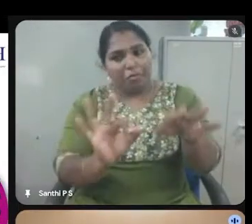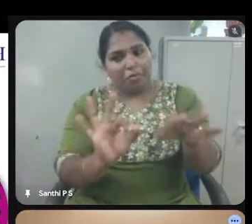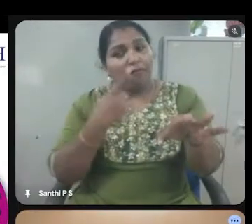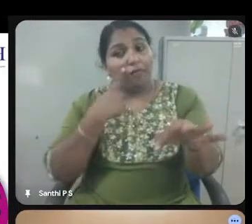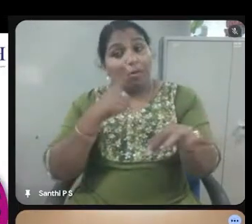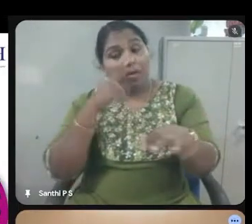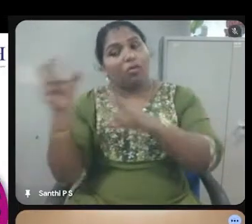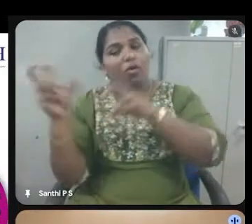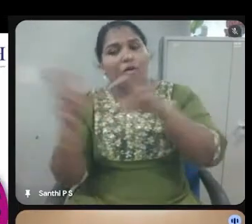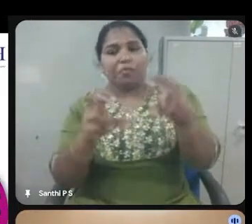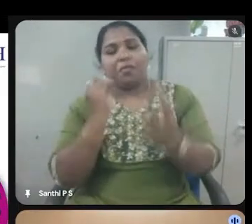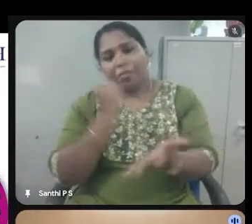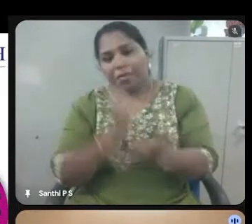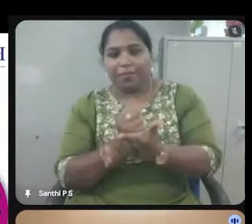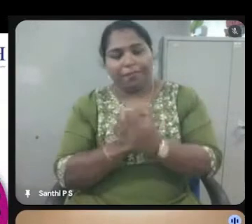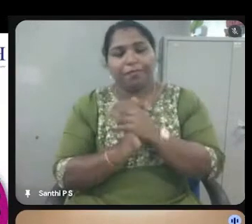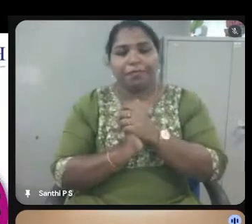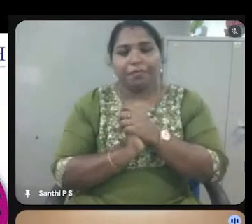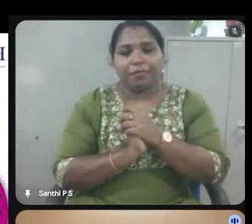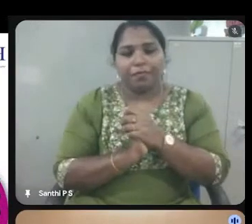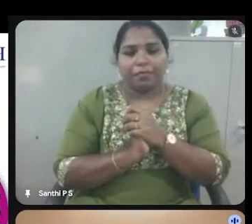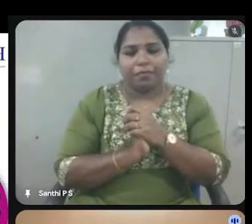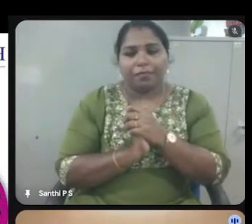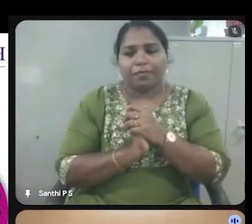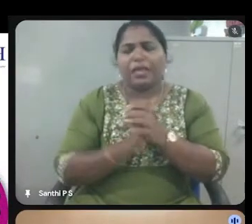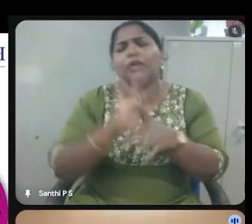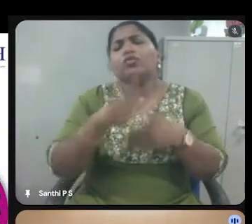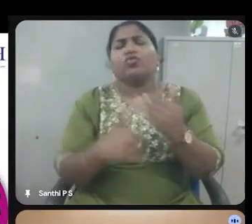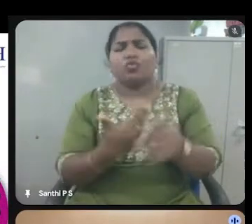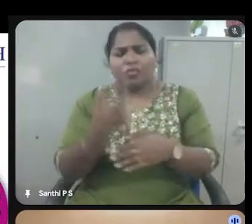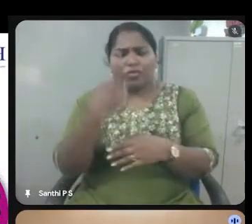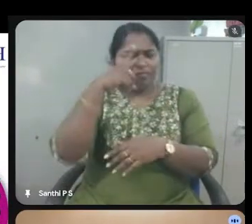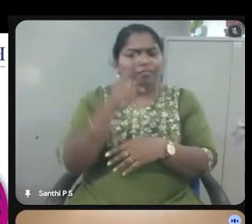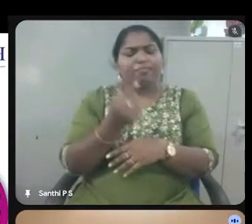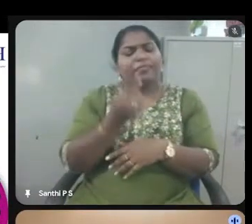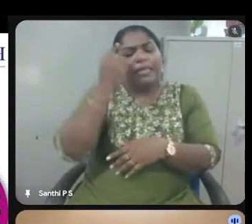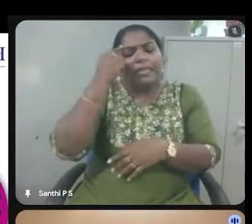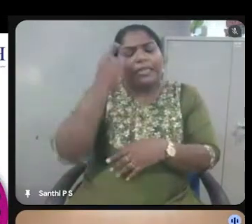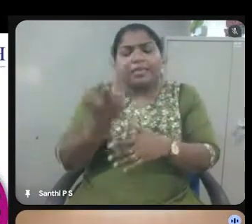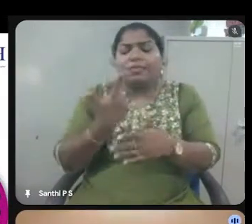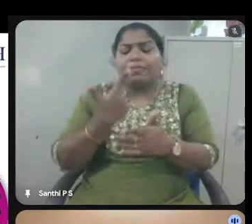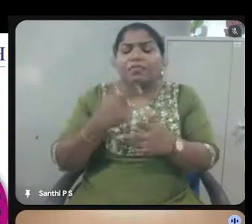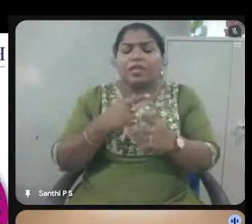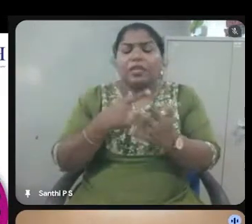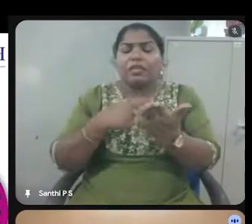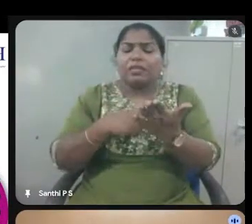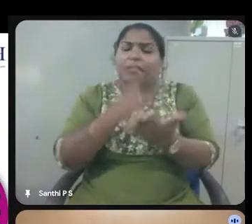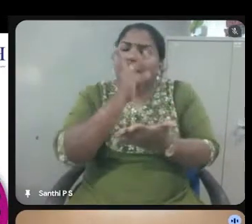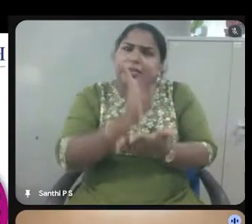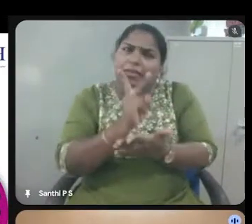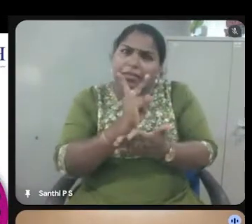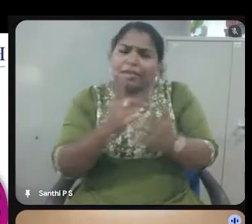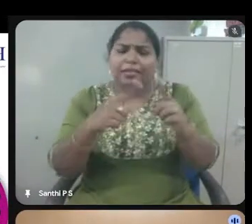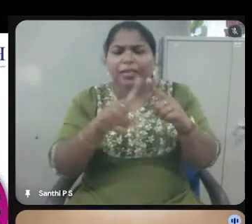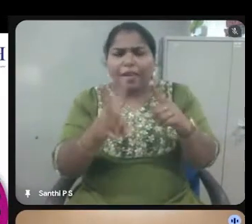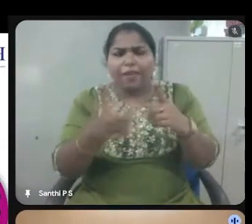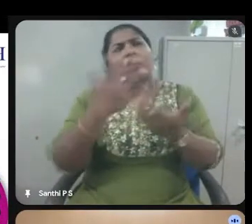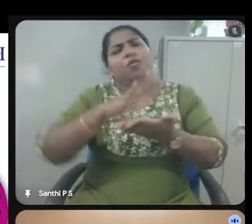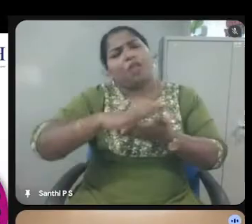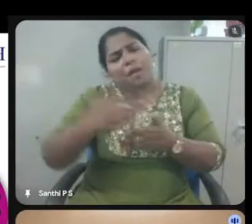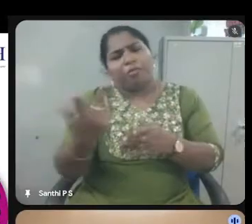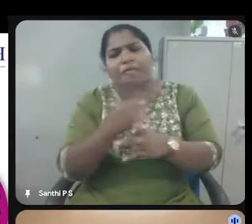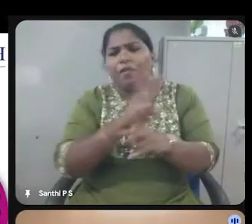അപ്പോൾ എന്തുകൊണ്ടായിരിക്കാം ഇങ്ങനെ സ്ക്രീൻ ടൈം ഉപയോഗിക്കുന്നതിൽ ഇത്രയും ഗൈഡ് ലൈൻസ് ഒക്കെ ഇങ്ങനത്തെ അസോസിയേഷൻസ്